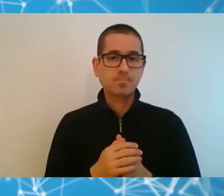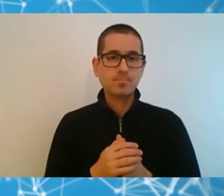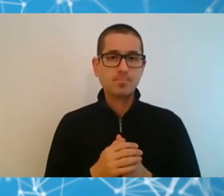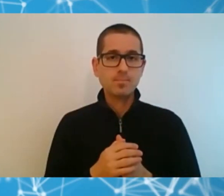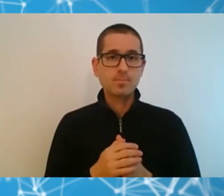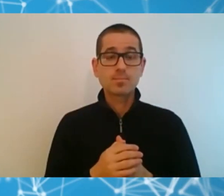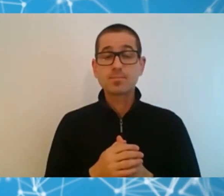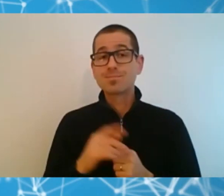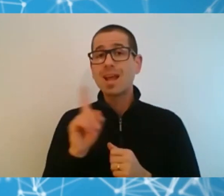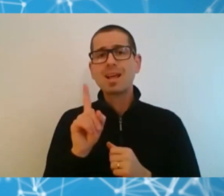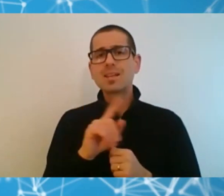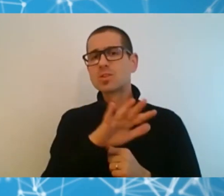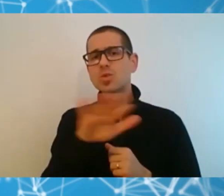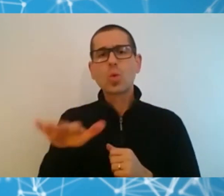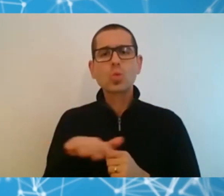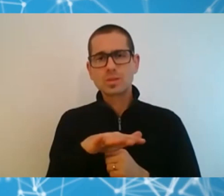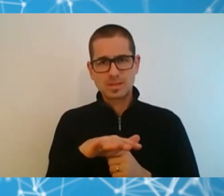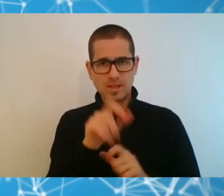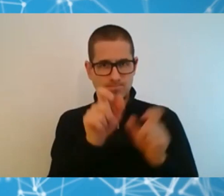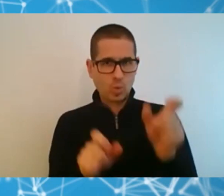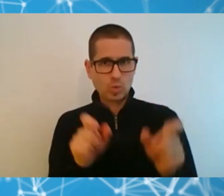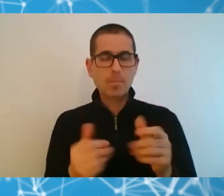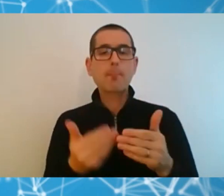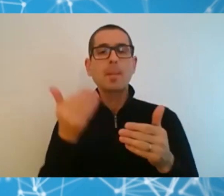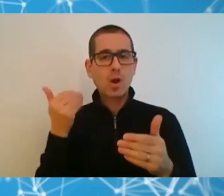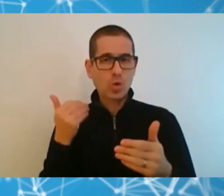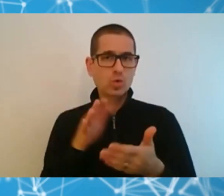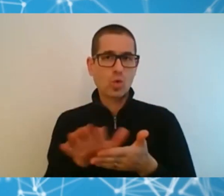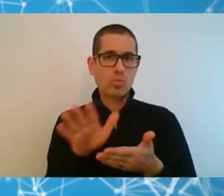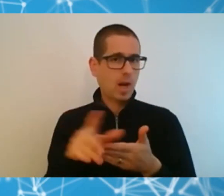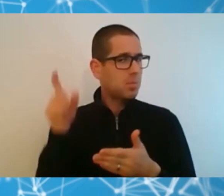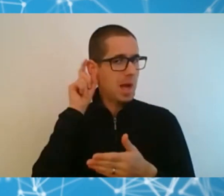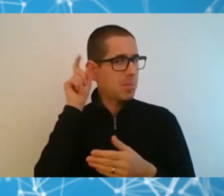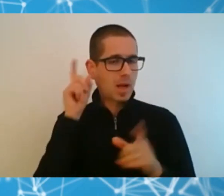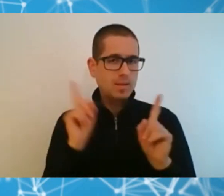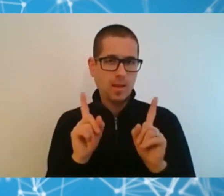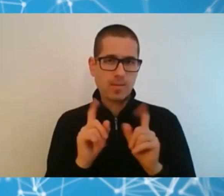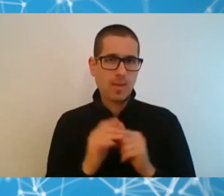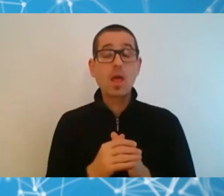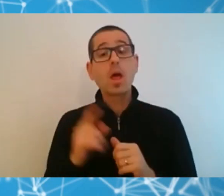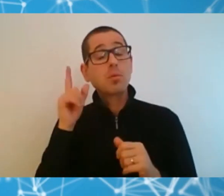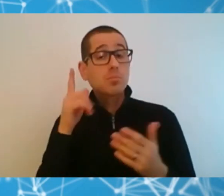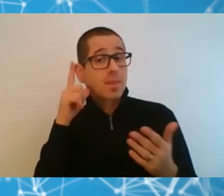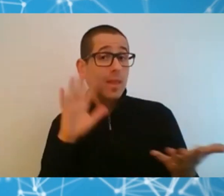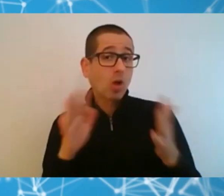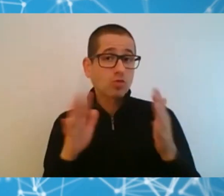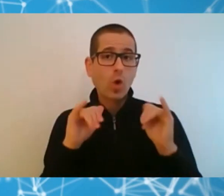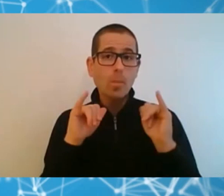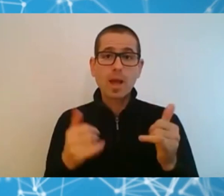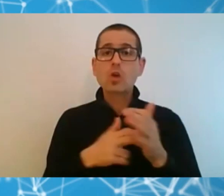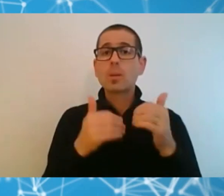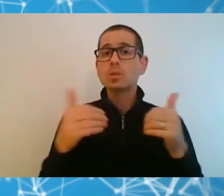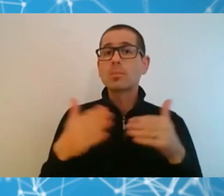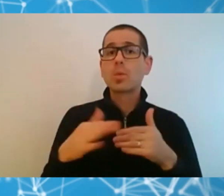niso vsi pacienti predhodno bili uporabniki slušnega aparata. Na načelu pa je, posebej pri